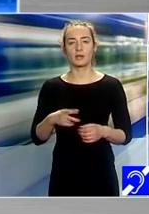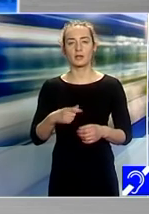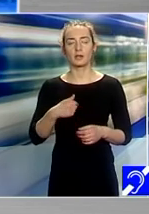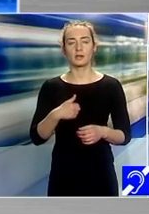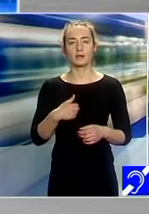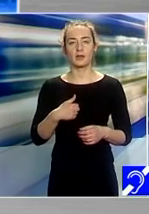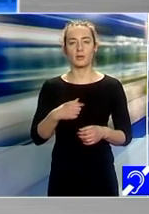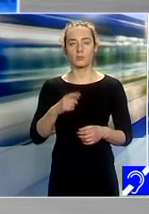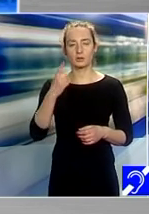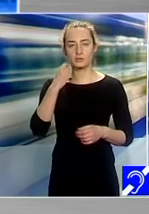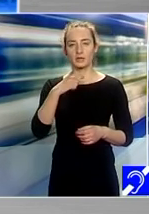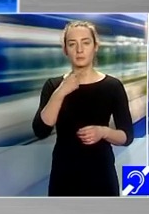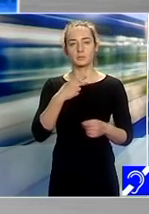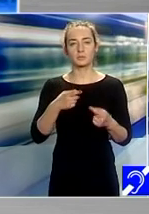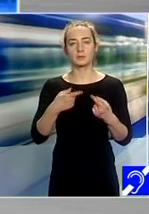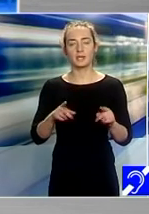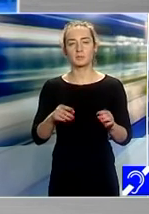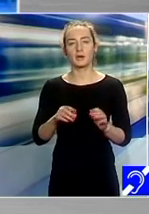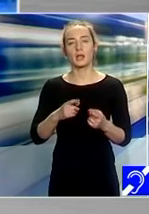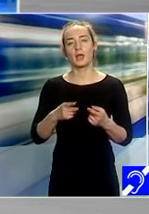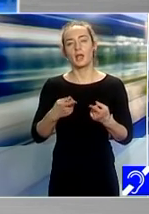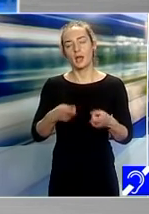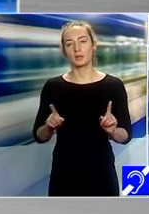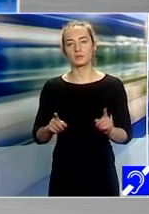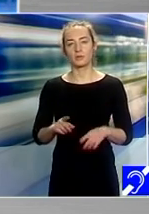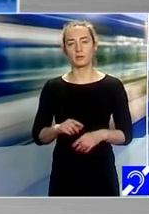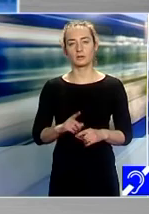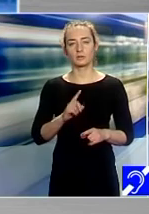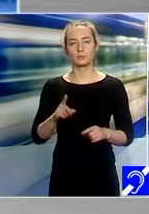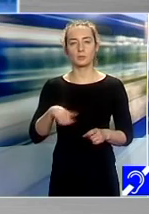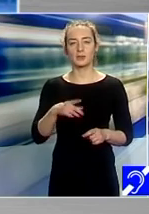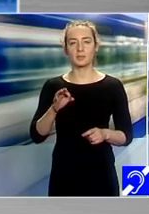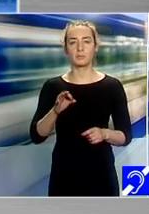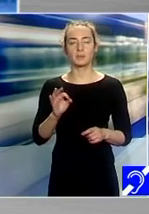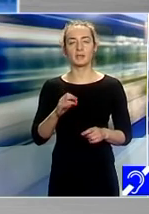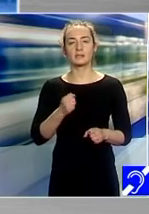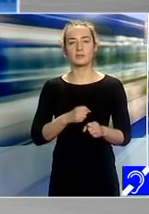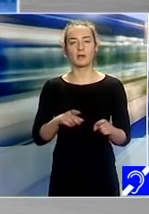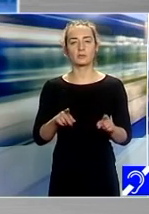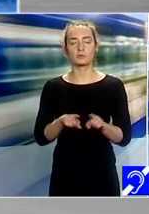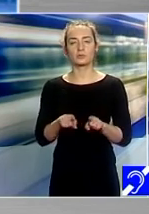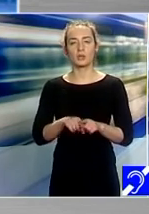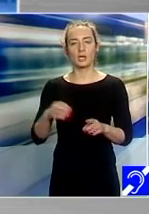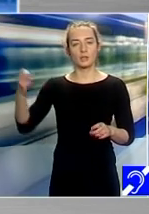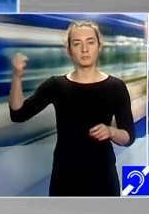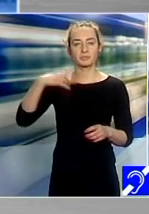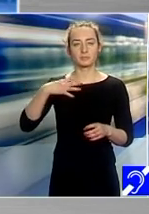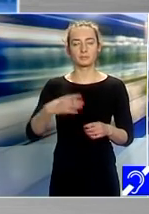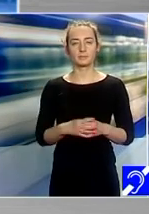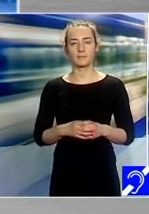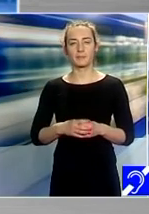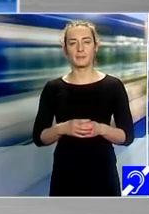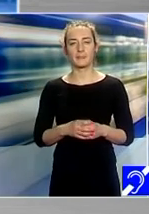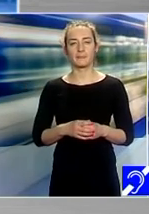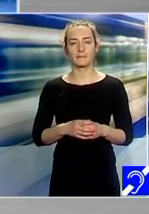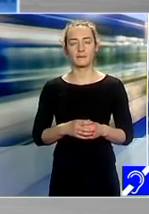alte posibilități, nu neapărat program mamografic, pentru că sigur, nu e bine nici radiere și așa, sunt o mulțime de alte fenomene. Dar educate